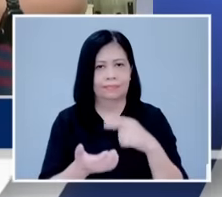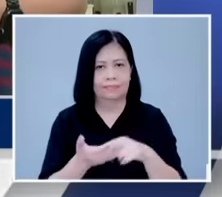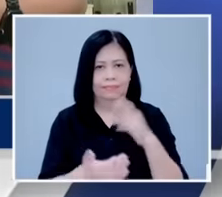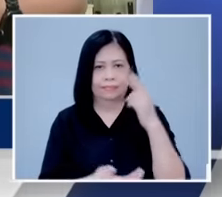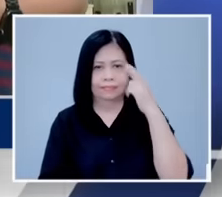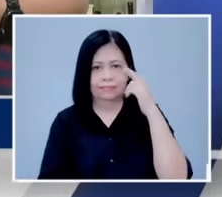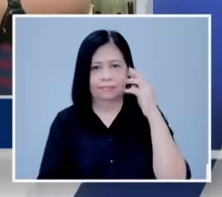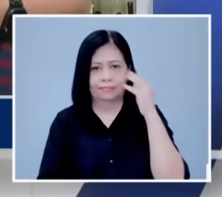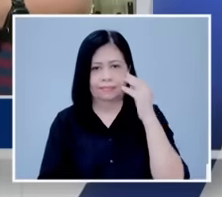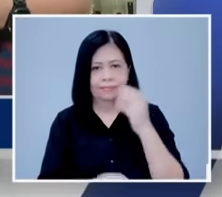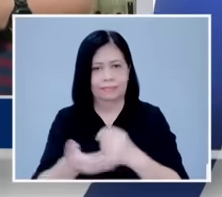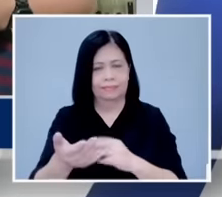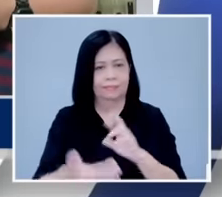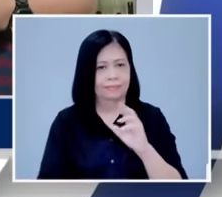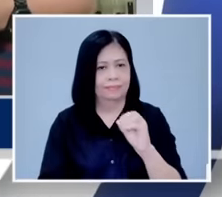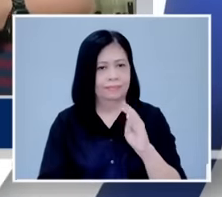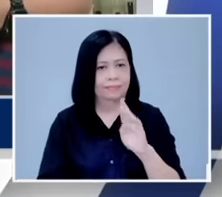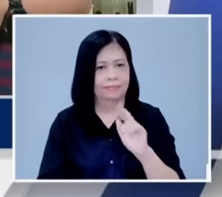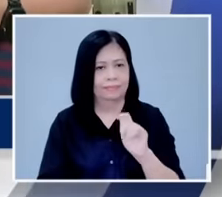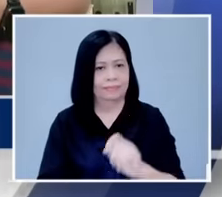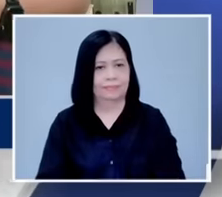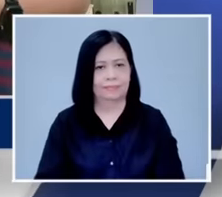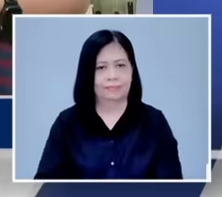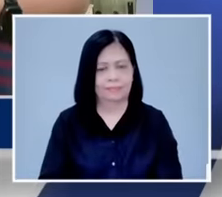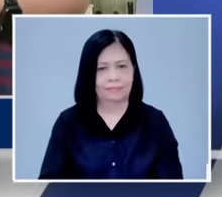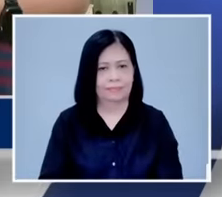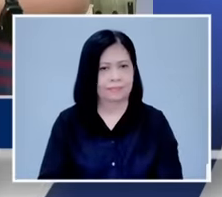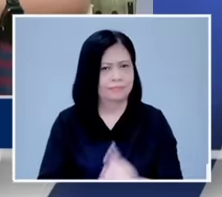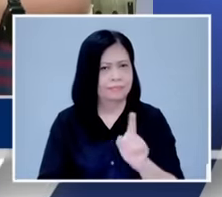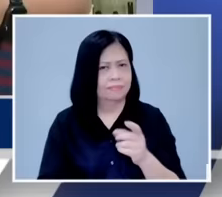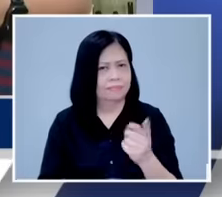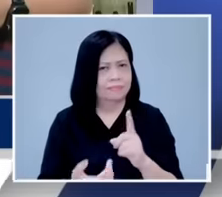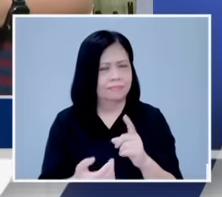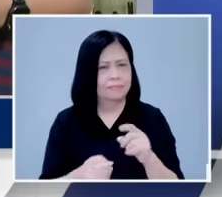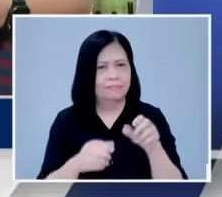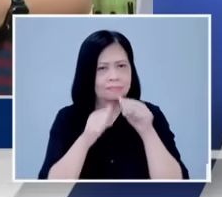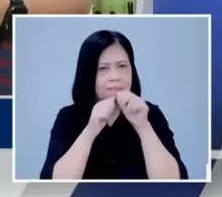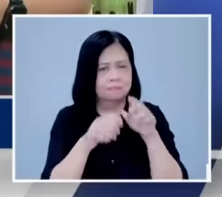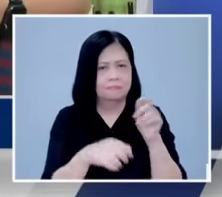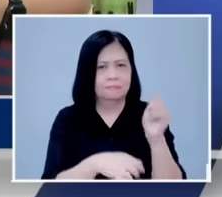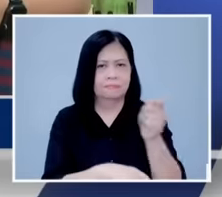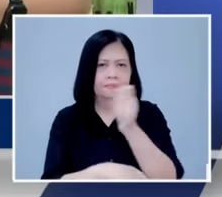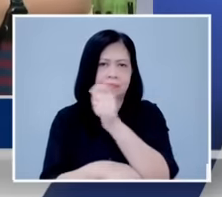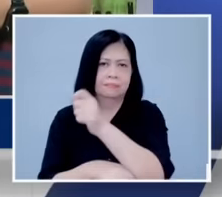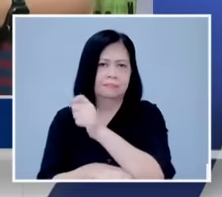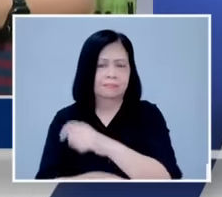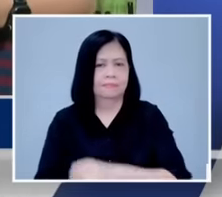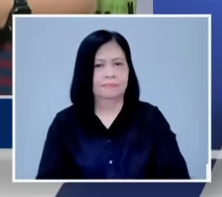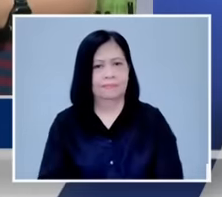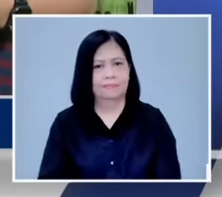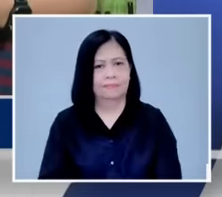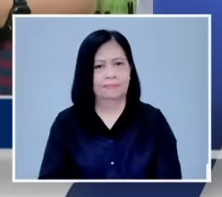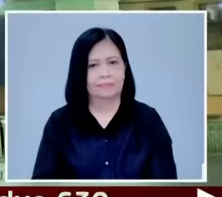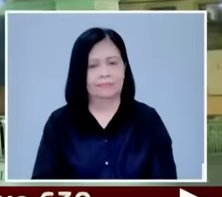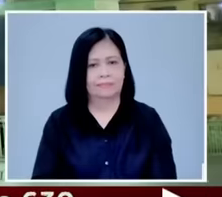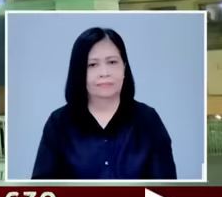Mano. Robert, gaano karami ang mga replika na binabasbasan dyan?